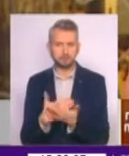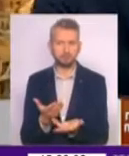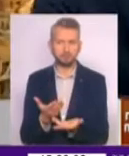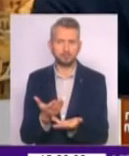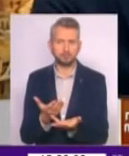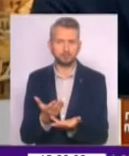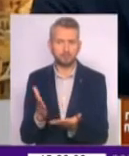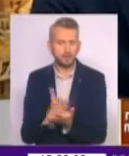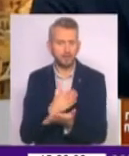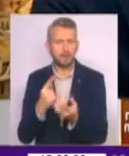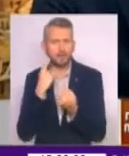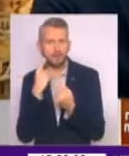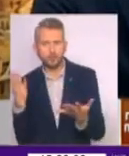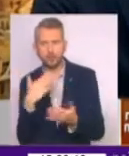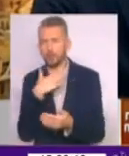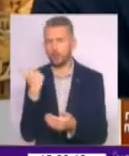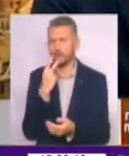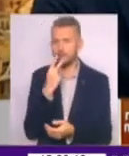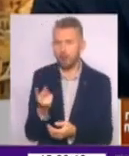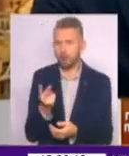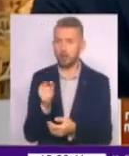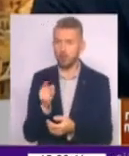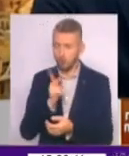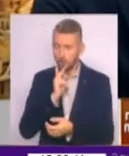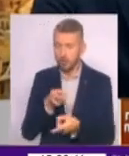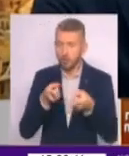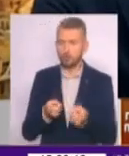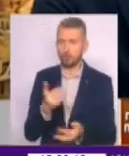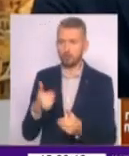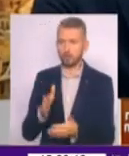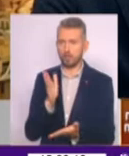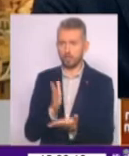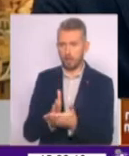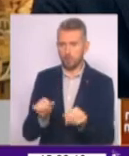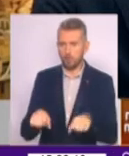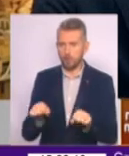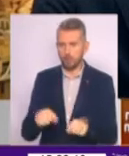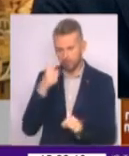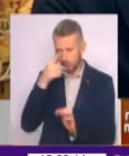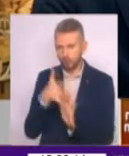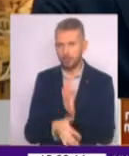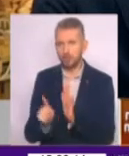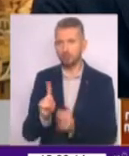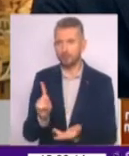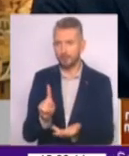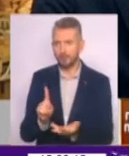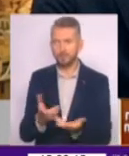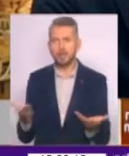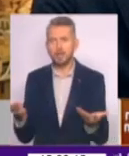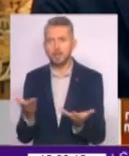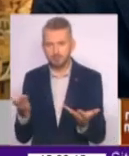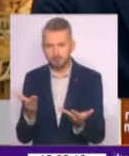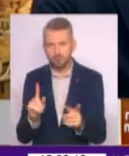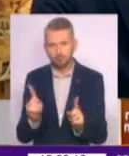не чуєте, не хочете бачити. Ну тут бачите, дійсно вже є можливість розуміти, що все-таки якийсь процес